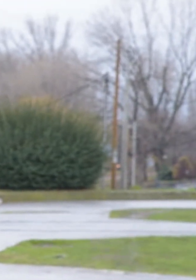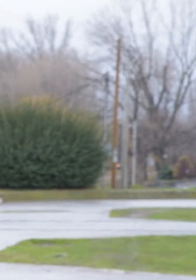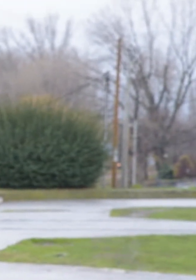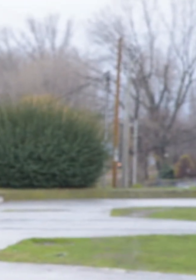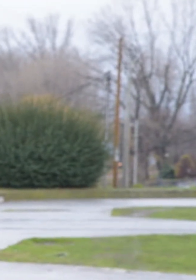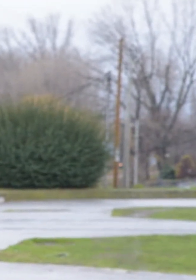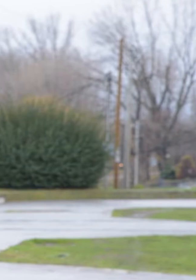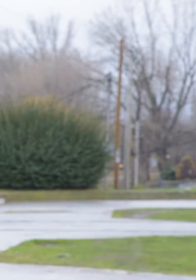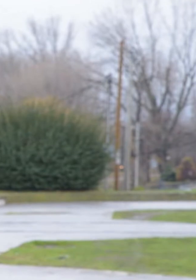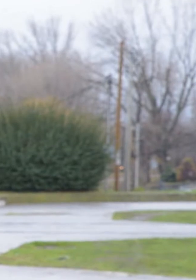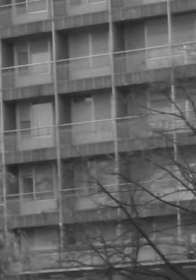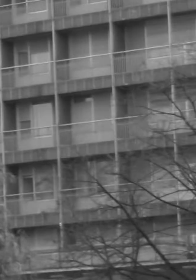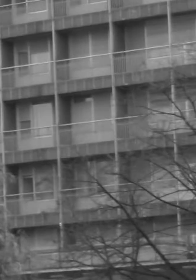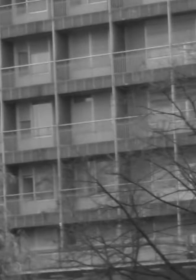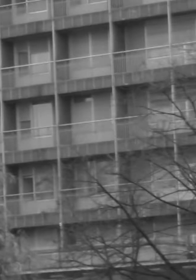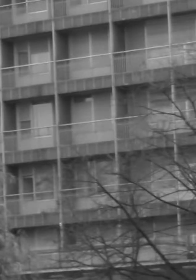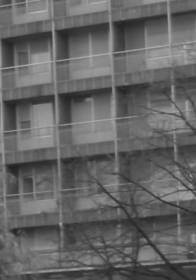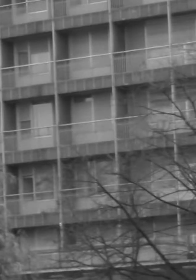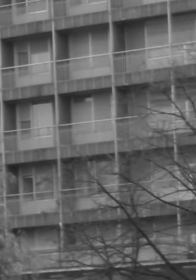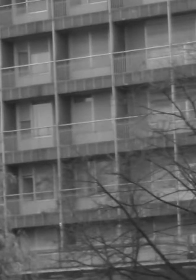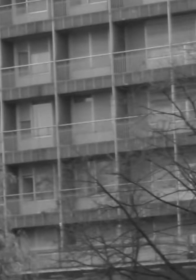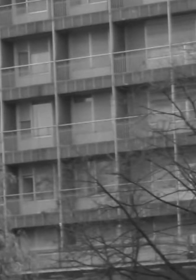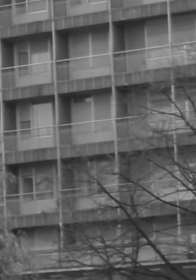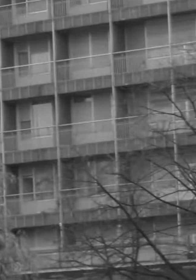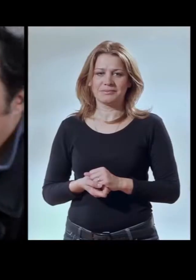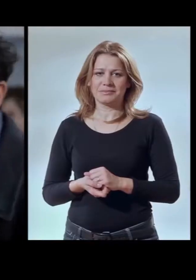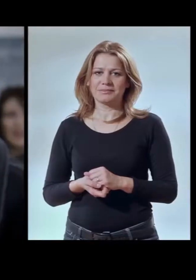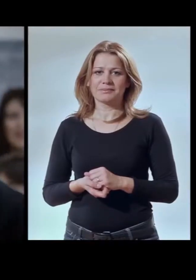moraju da napuste koliko toliko sigurnost koju im pruža domski život.